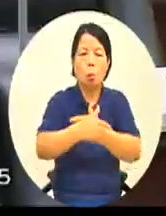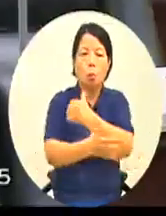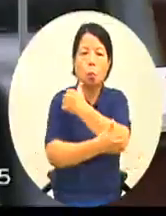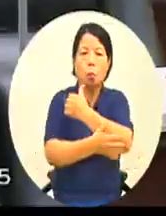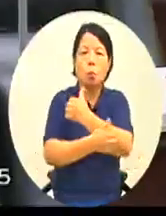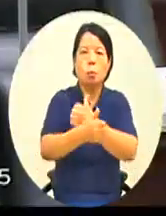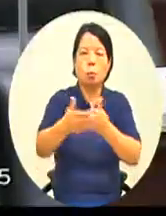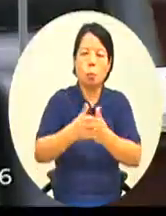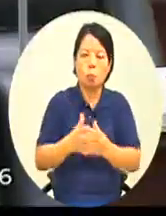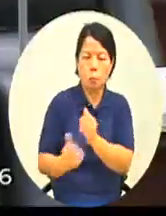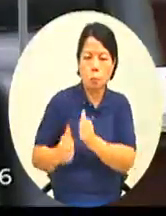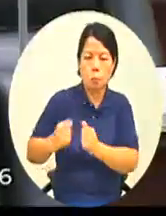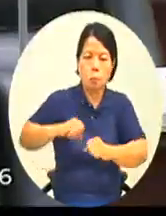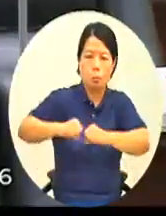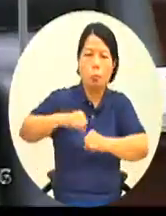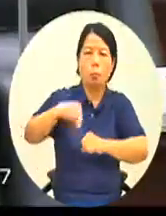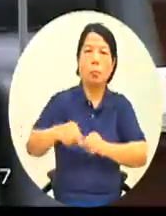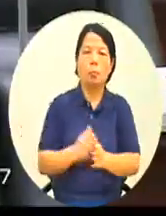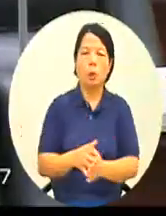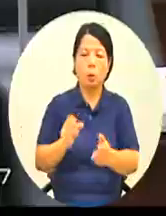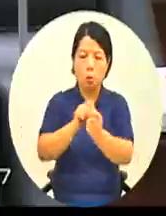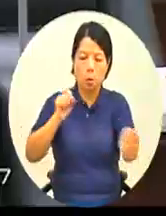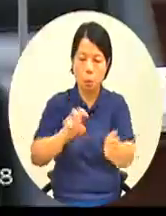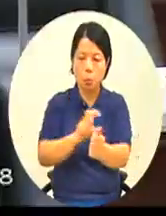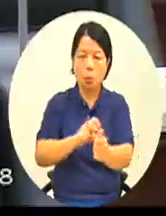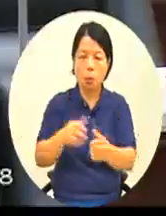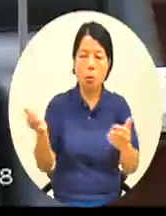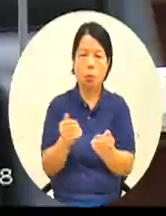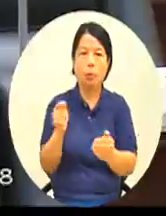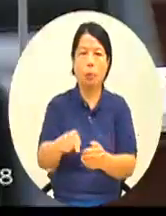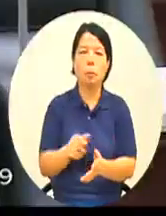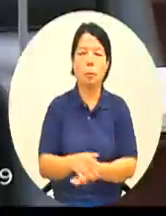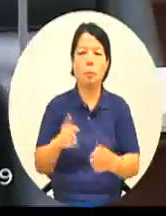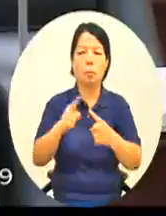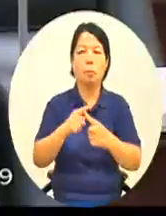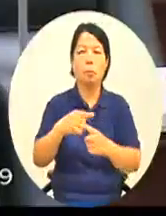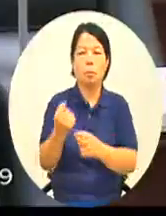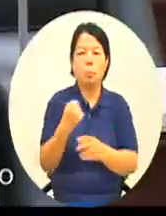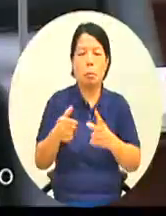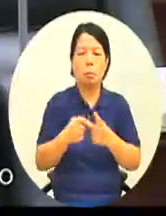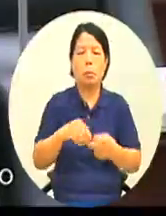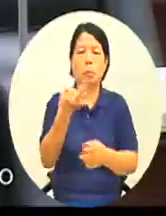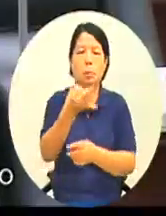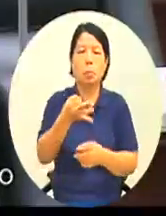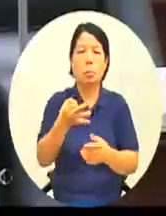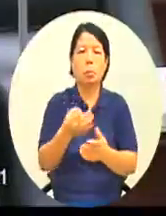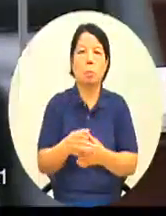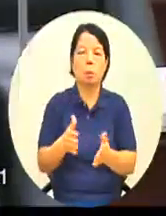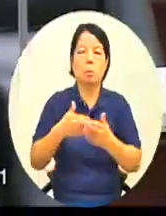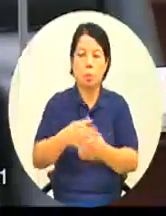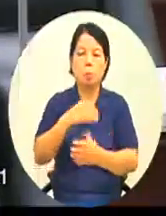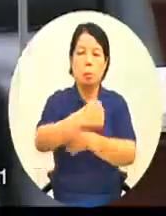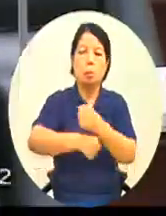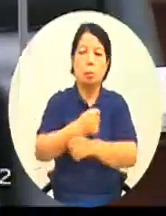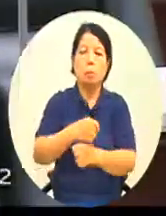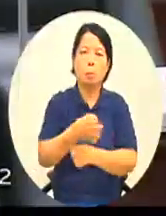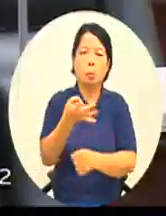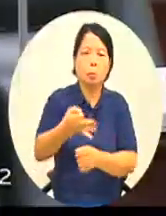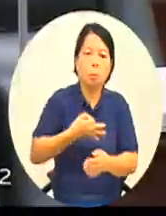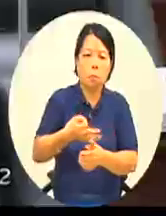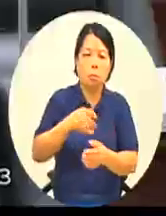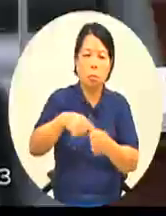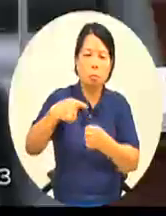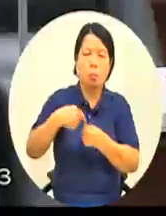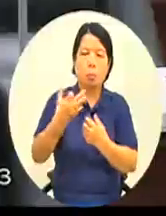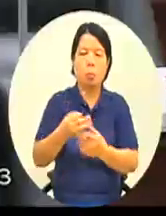所以我想哈，这个是有关长照的第一个问题哈，人力跟薪资条件，这劳动条件这么差，我们又缺